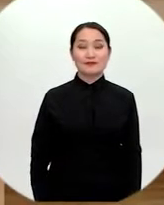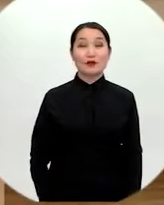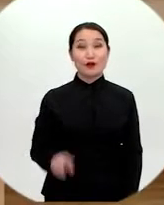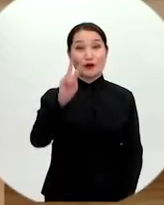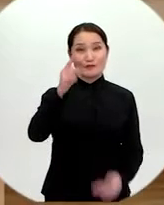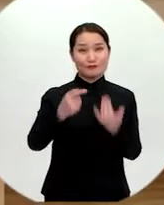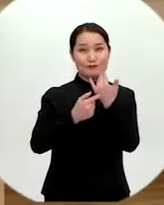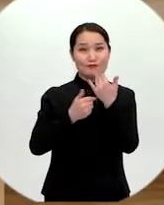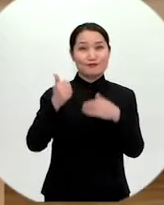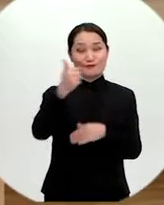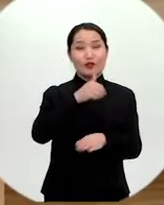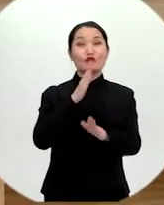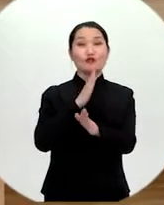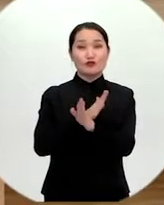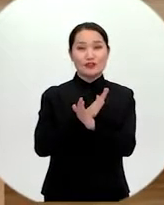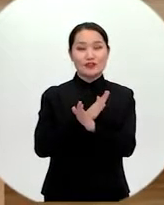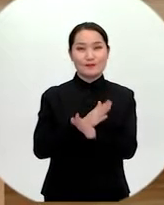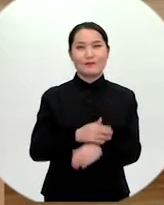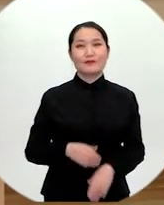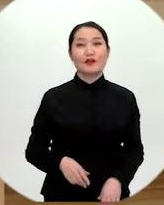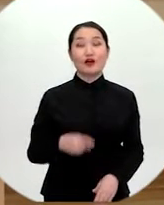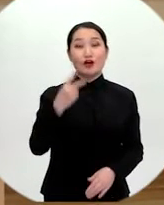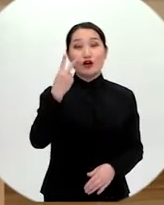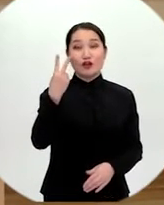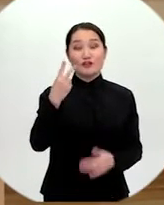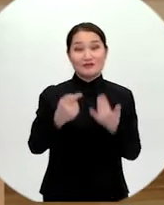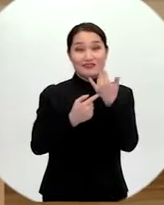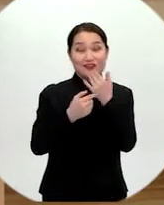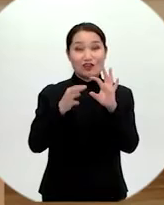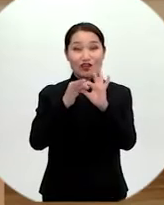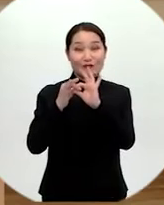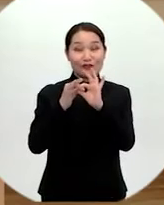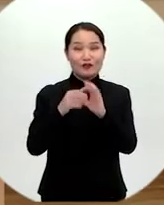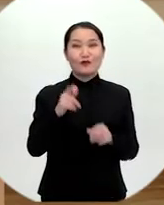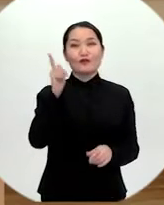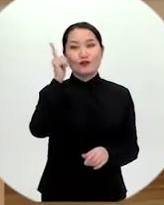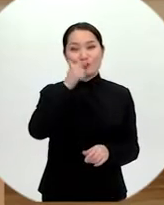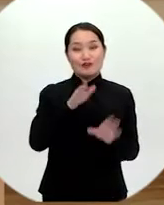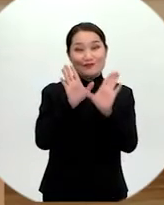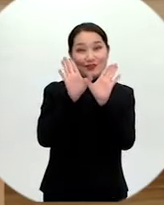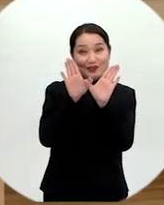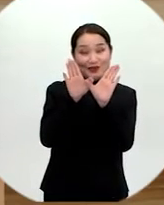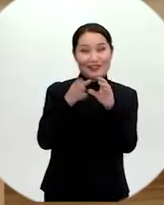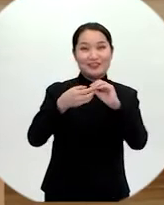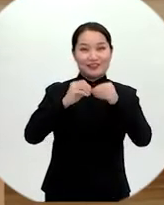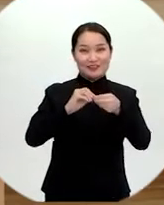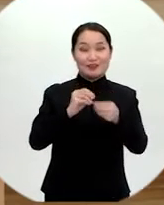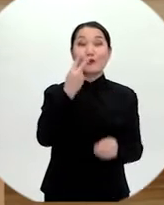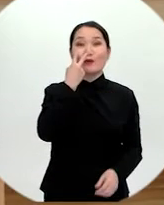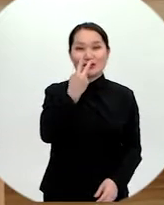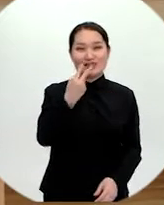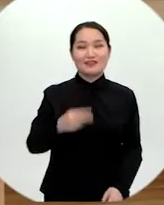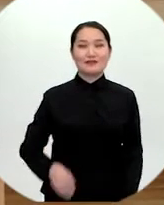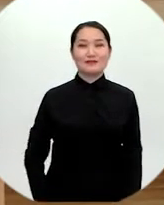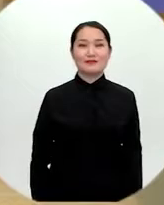одоо бэлэнлсэн. Одоо бүгдээрээ хоёр цэцэгнийхээ хажуу талд одоо ирвээхээ хийж үзье. Хоёр бас өөр төрлийн ирвээхээ хийж бүгдээрээ